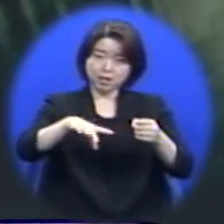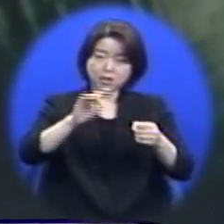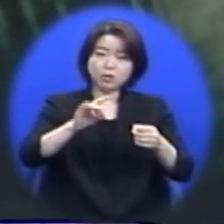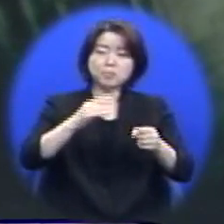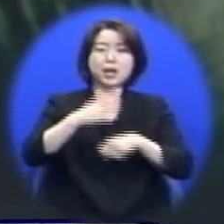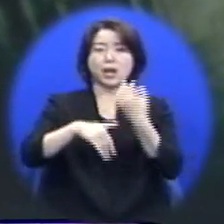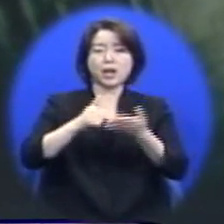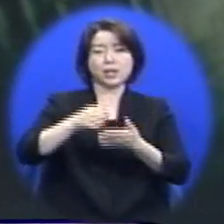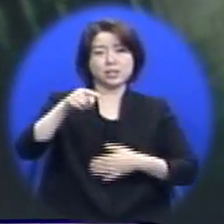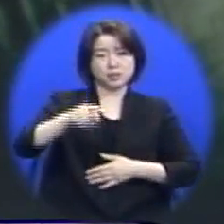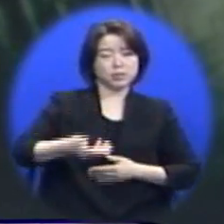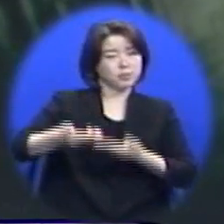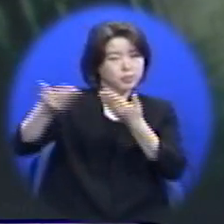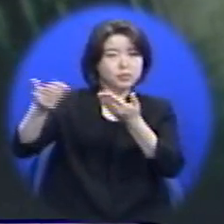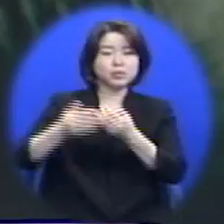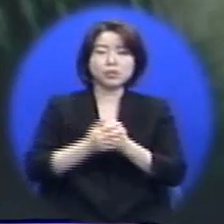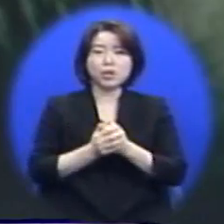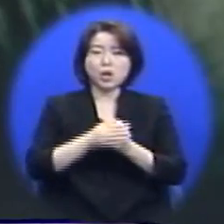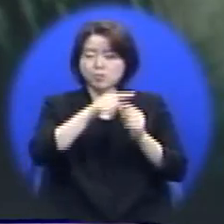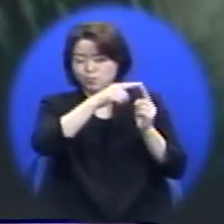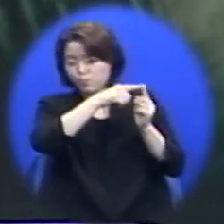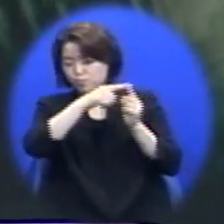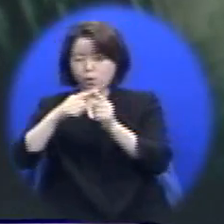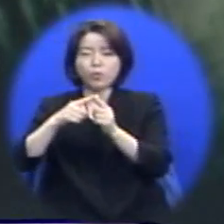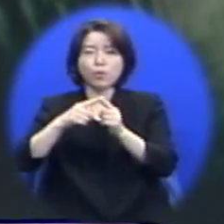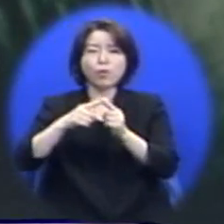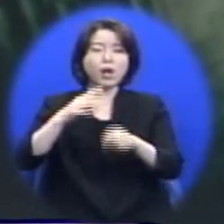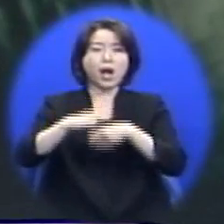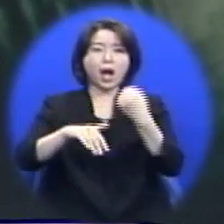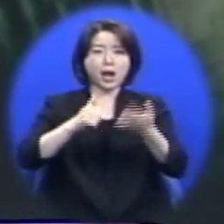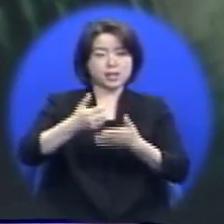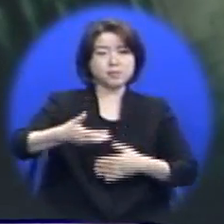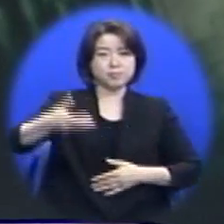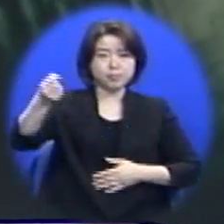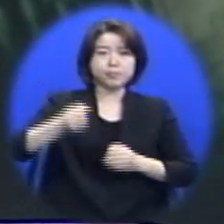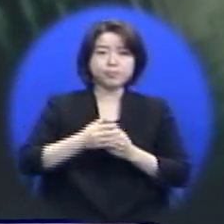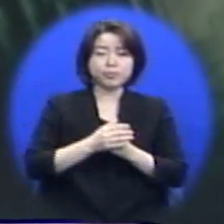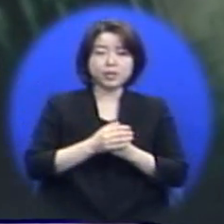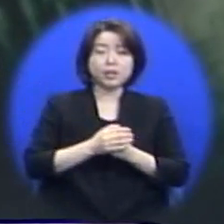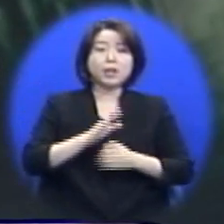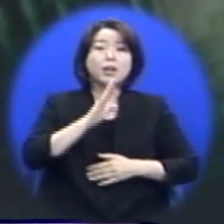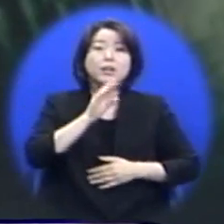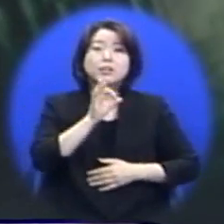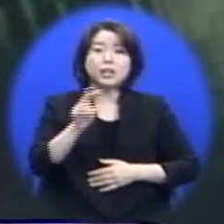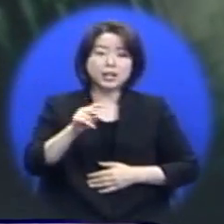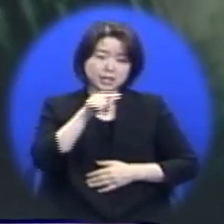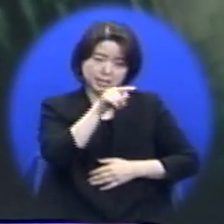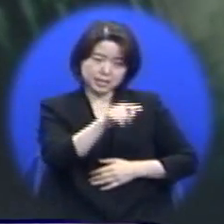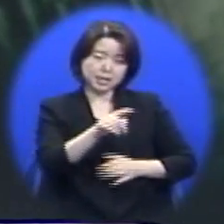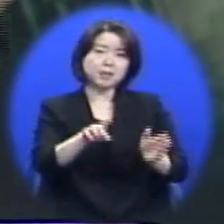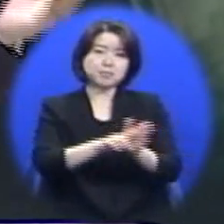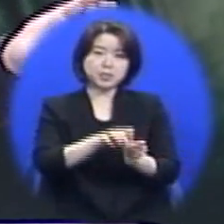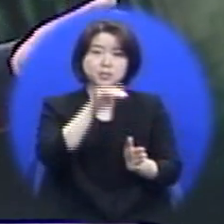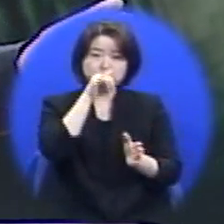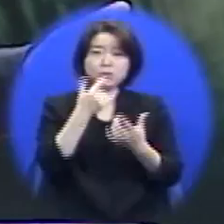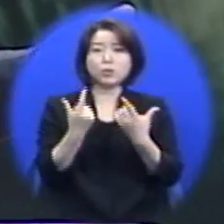드리라. 첫 것은 무조건 하나님의 것이다. 그래야 너가 믿음이 있는 거야. 나의 모든 것은 하나님의